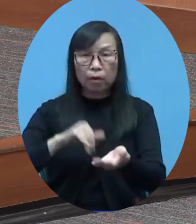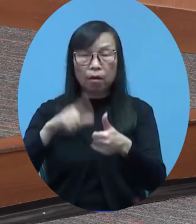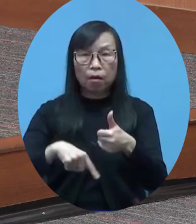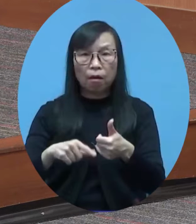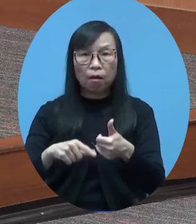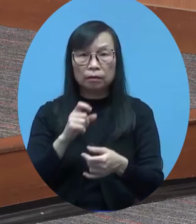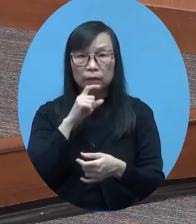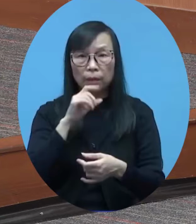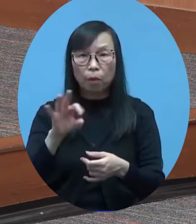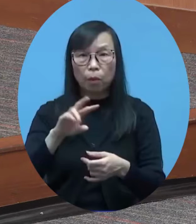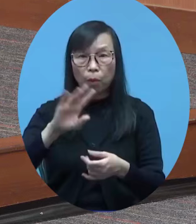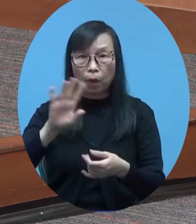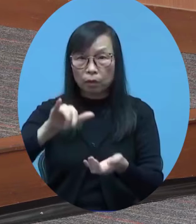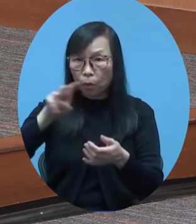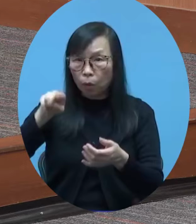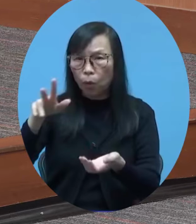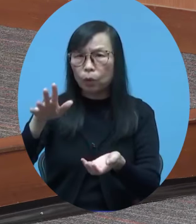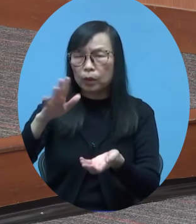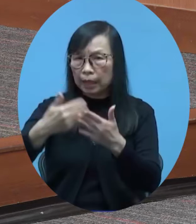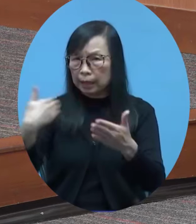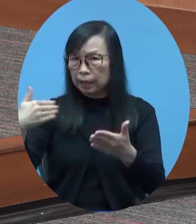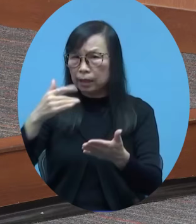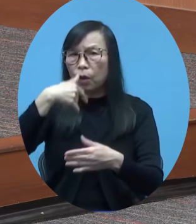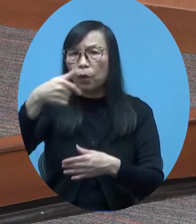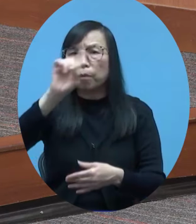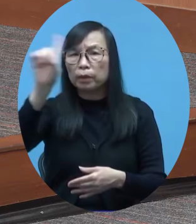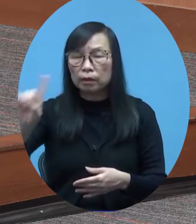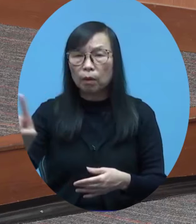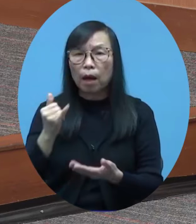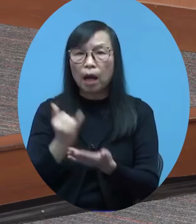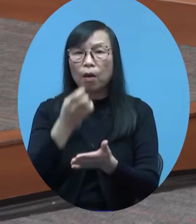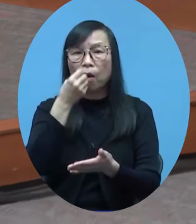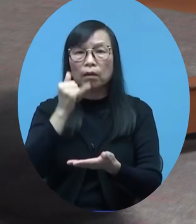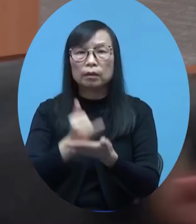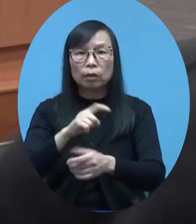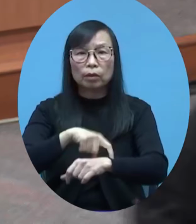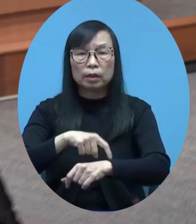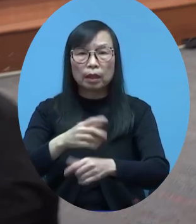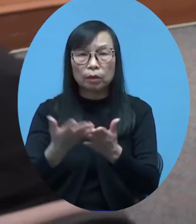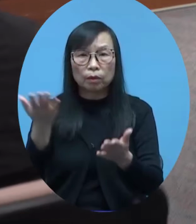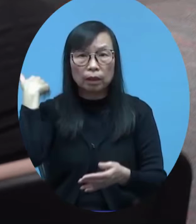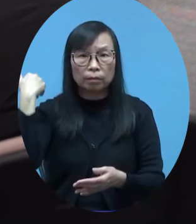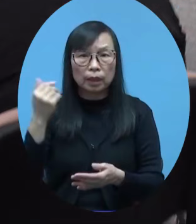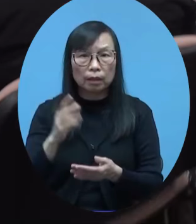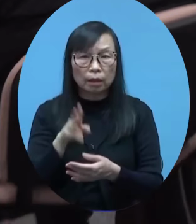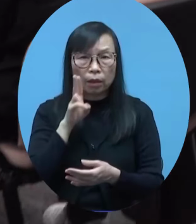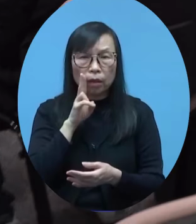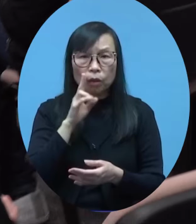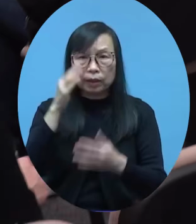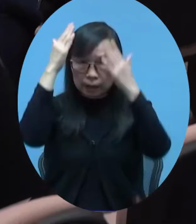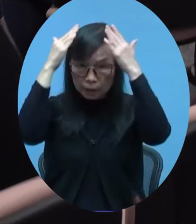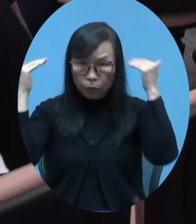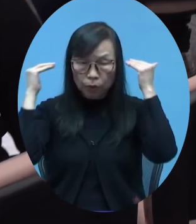話係揾到佢之前去過一啲咩地方咧？即係佢喺香港逗留嘅時間，會唔會同琴日嗰個？因為琴日好似都係有個越南